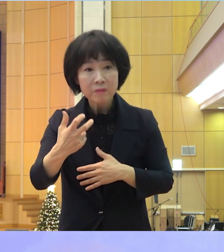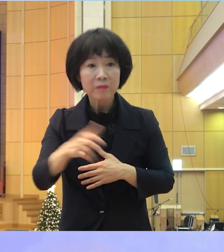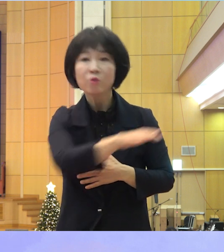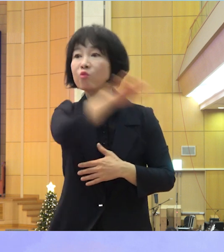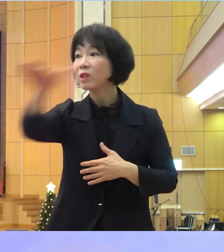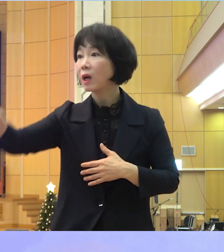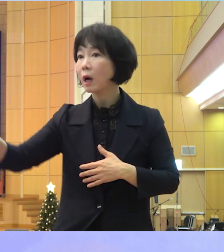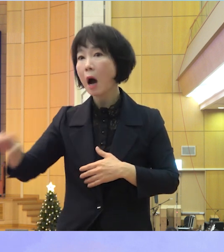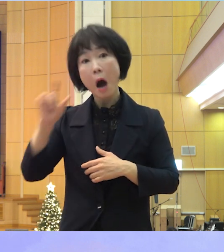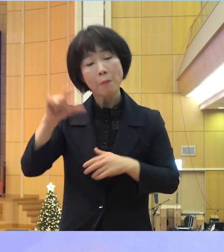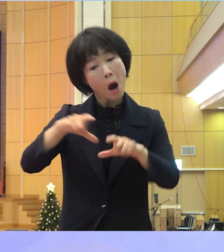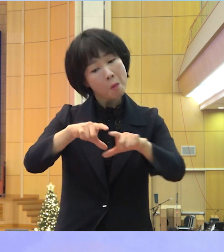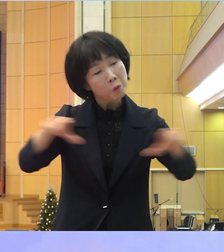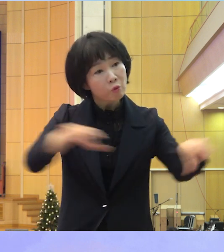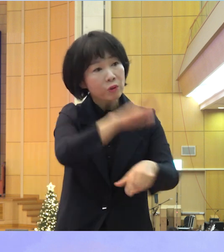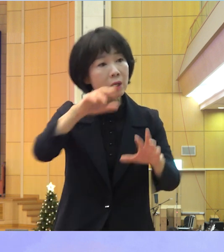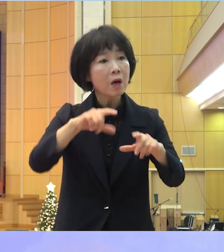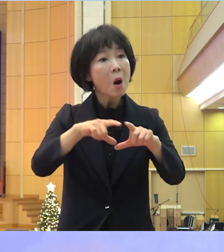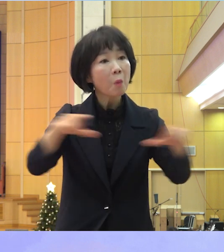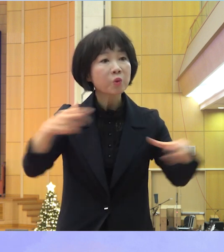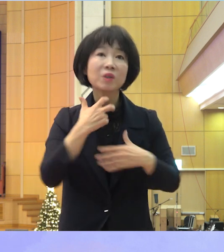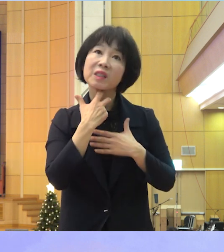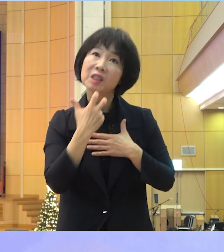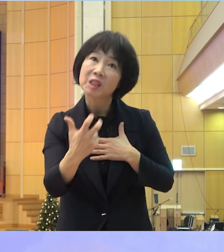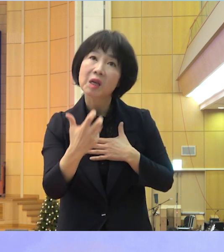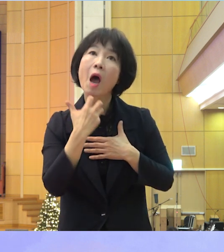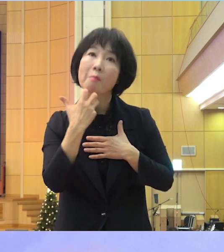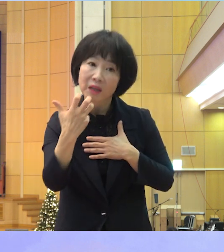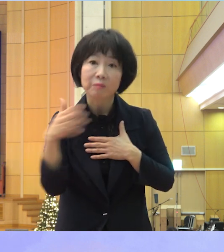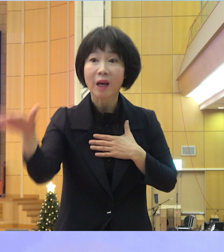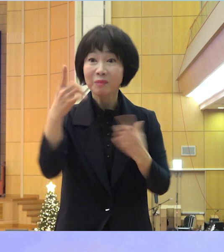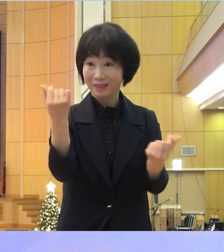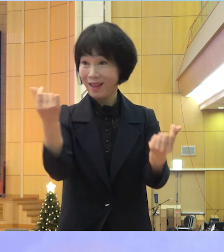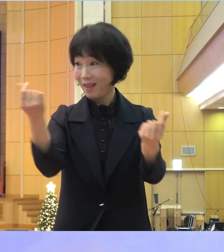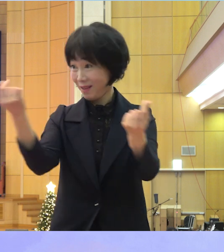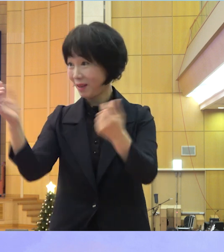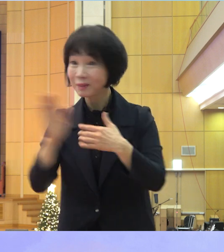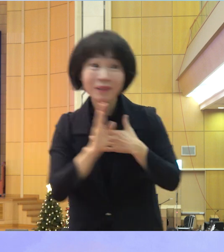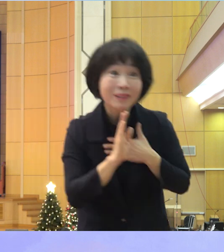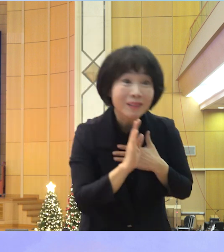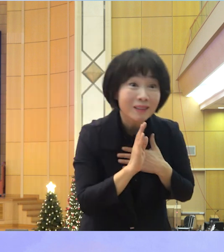우리란 말은 우리 인간은 다 마찬가지라는 거예요. 너나